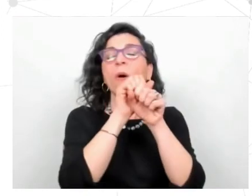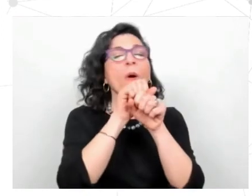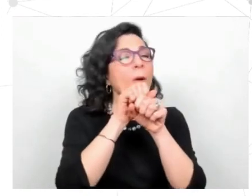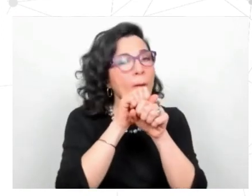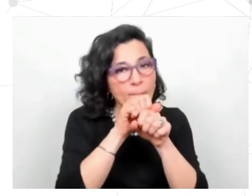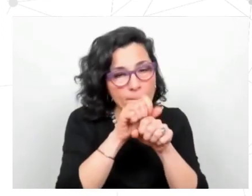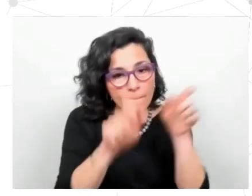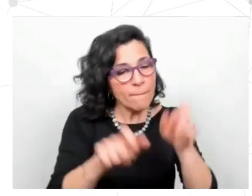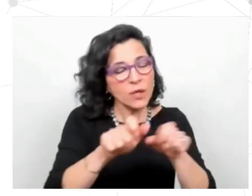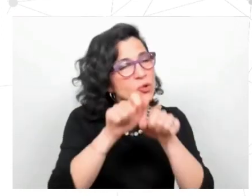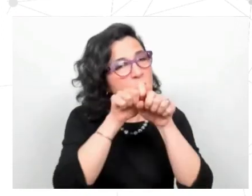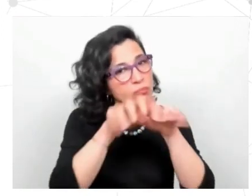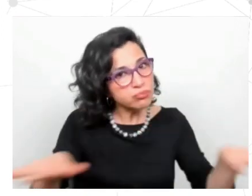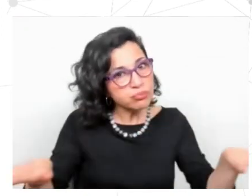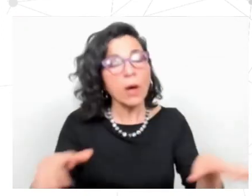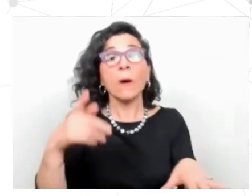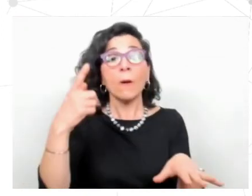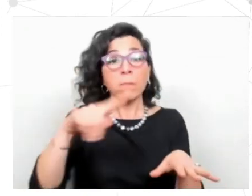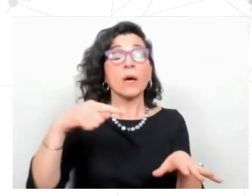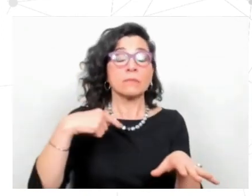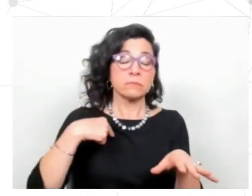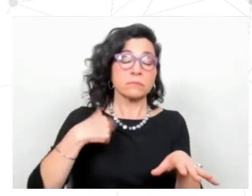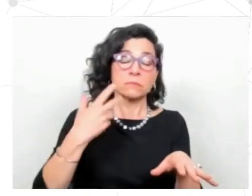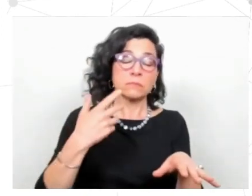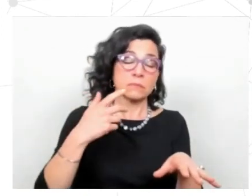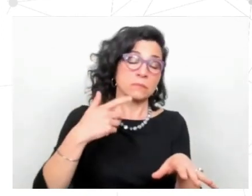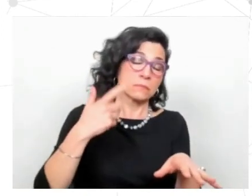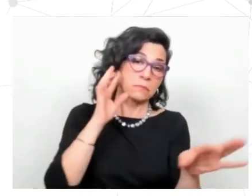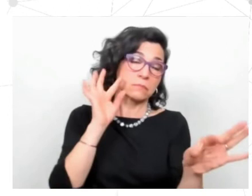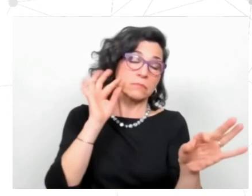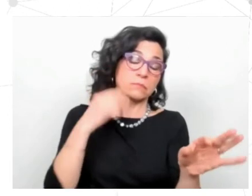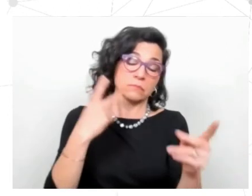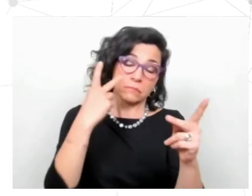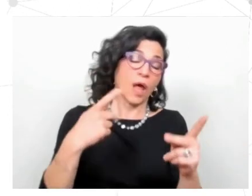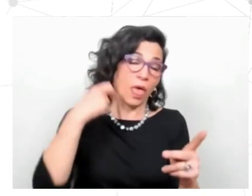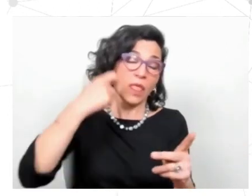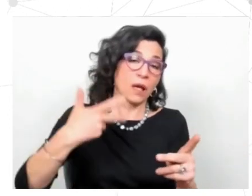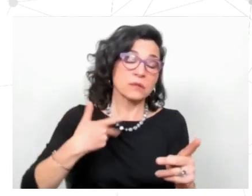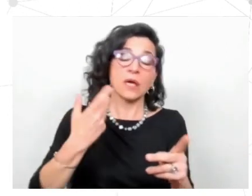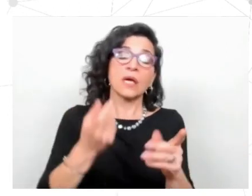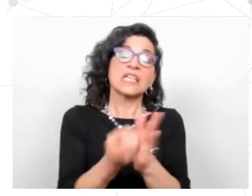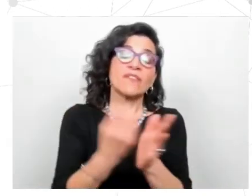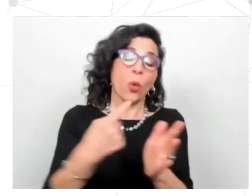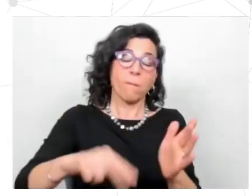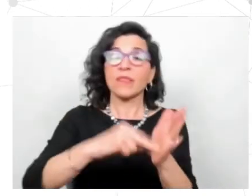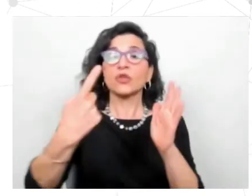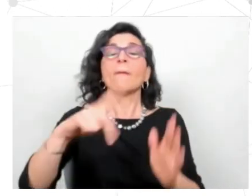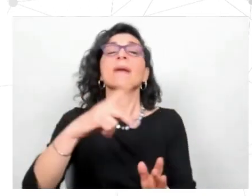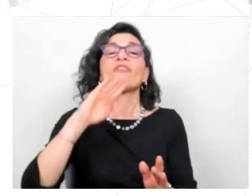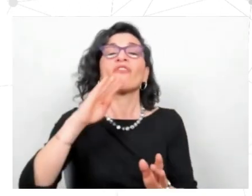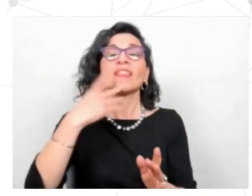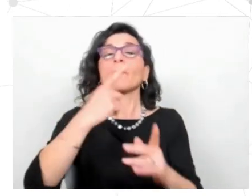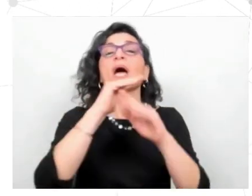siamo molto interessati agli sviluppi di questa tecnologia, che vada a vantaggio di tutti, che